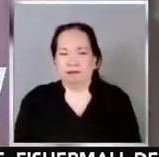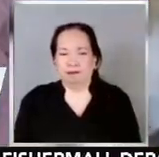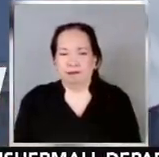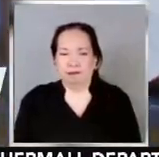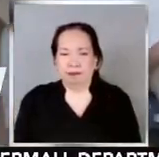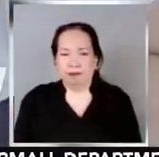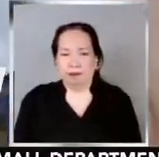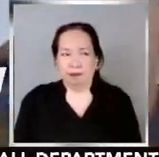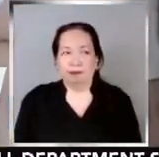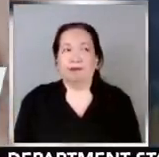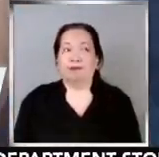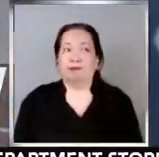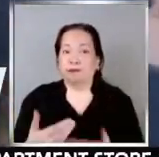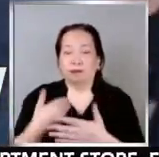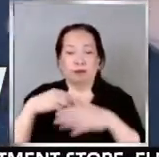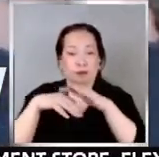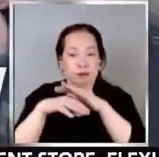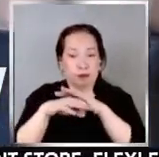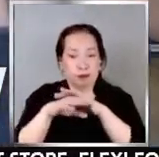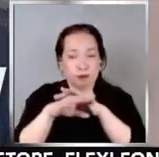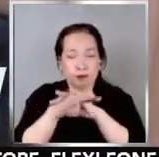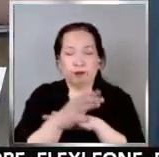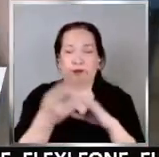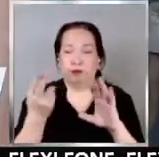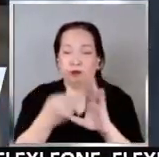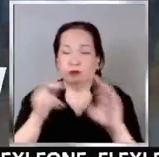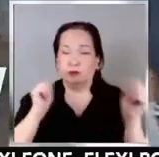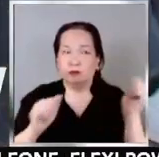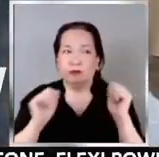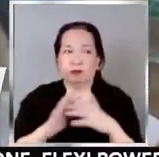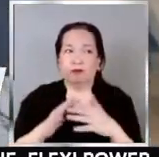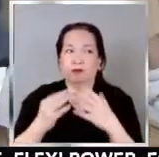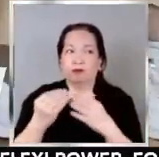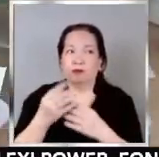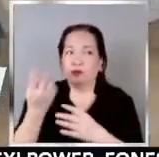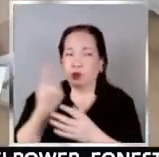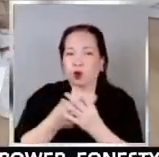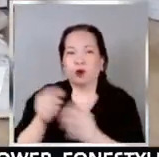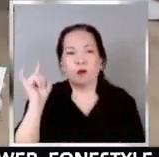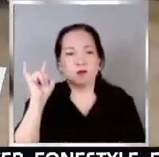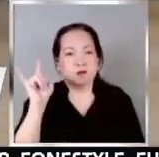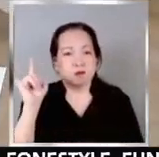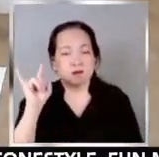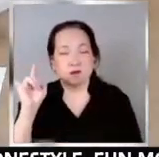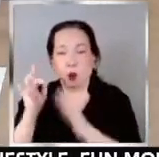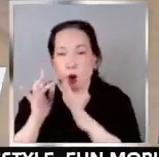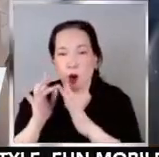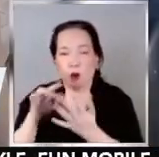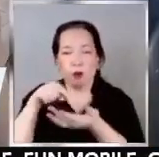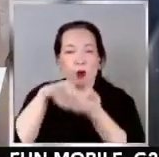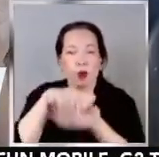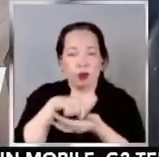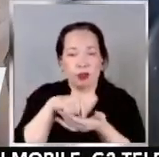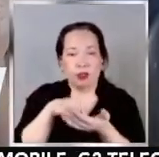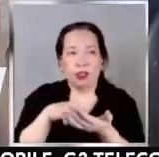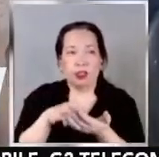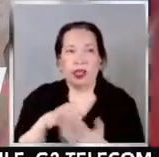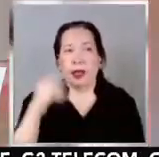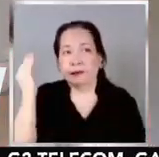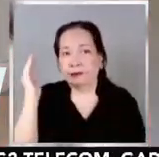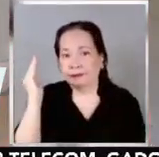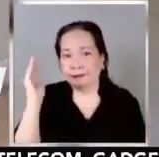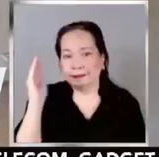Bago pasukin ang mundo ng showbiz, online influencers, commercial models, at pageant veterans ang ilan sa